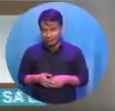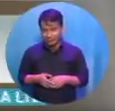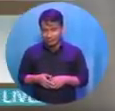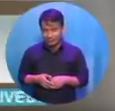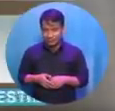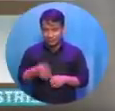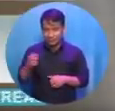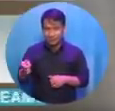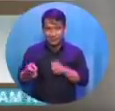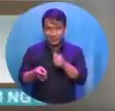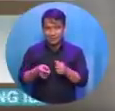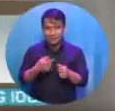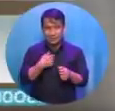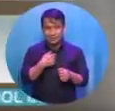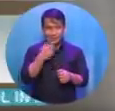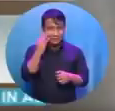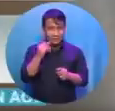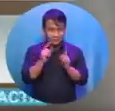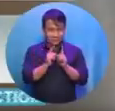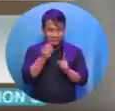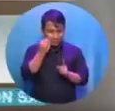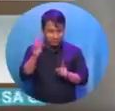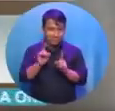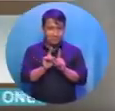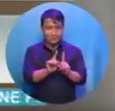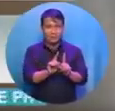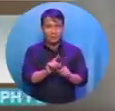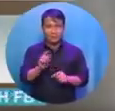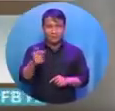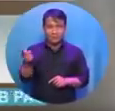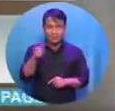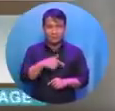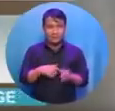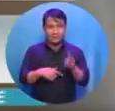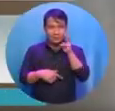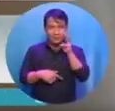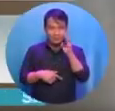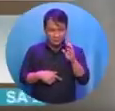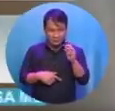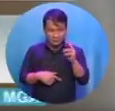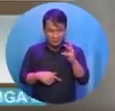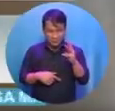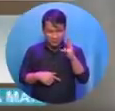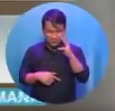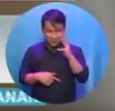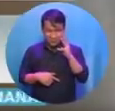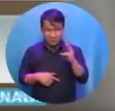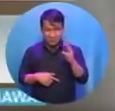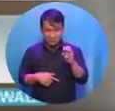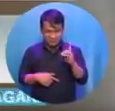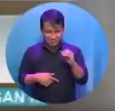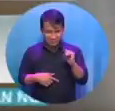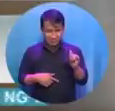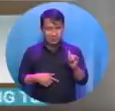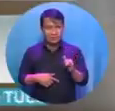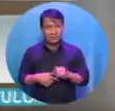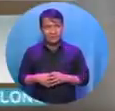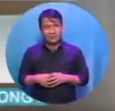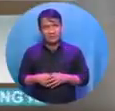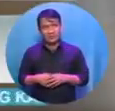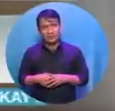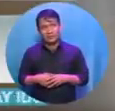pa? Hindi niya po kami nahuling magkasama. Ah, sige, ito, kausapin natin si Wendy. Miss Wendy, pwede mo makausap si Wendy?